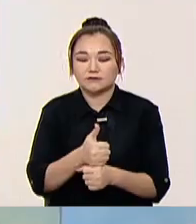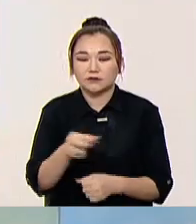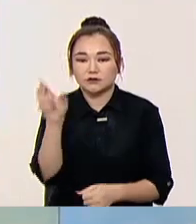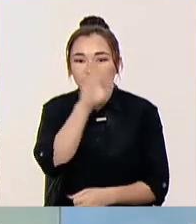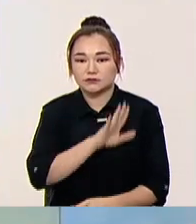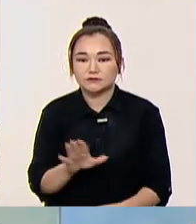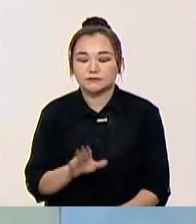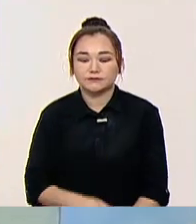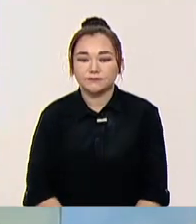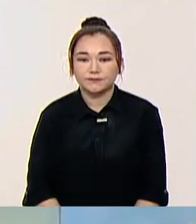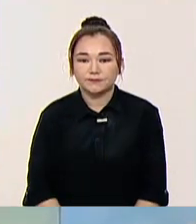государства